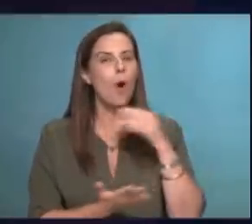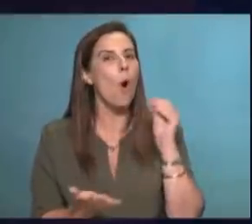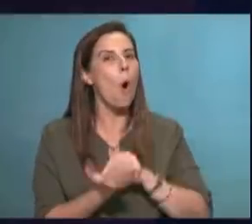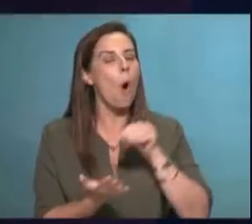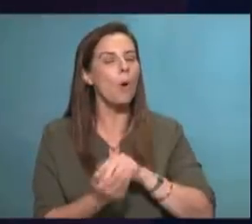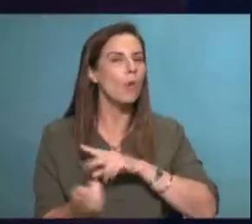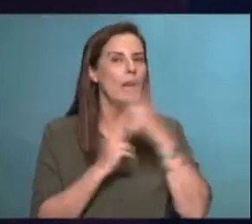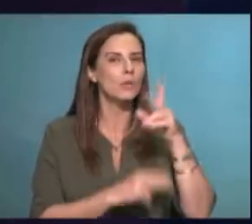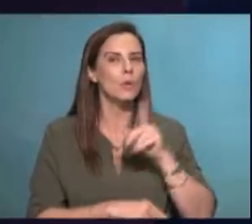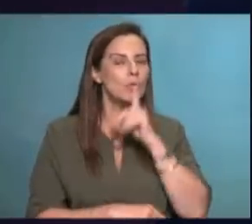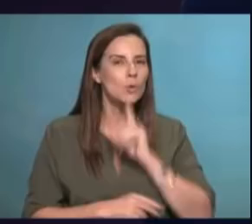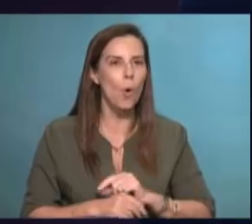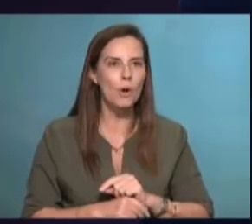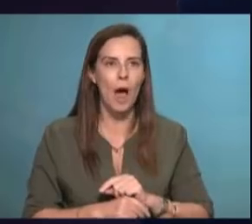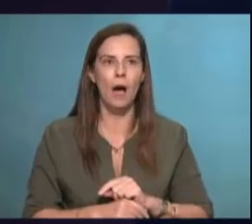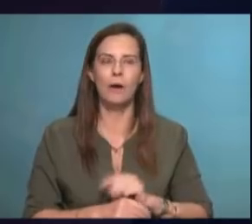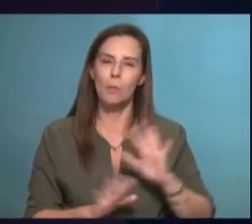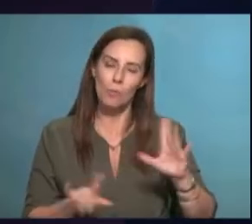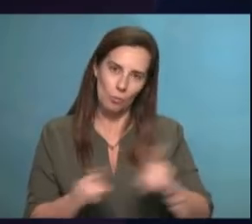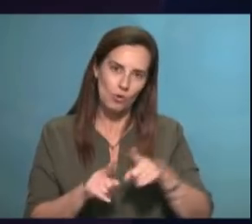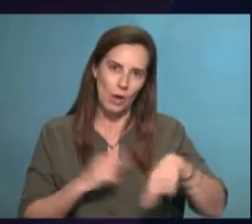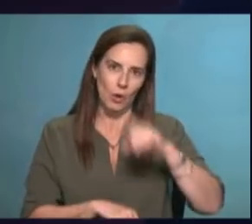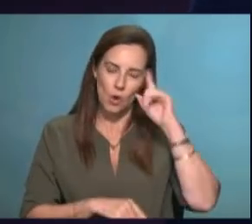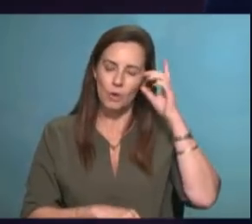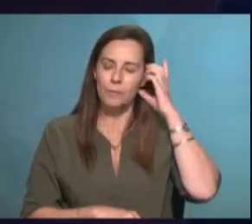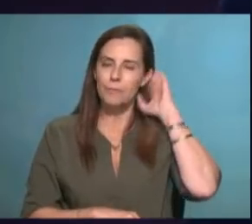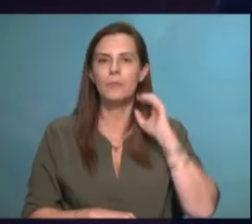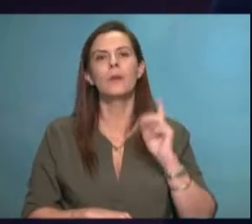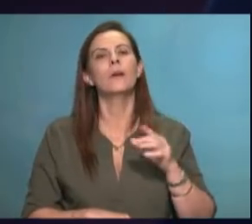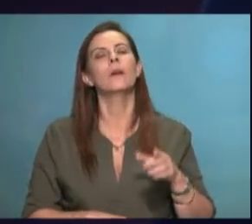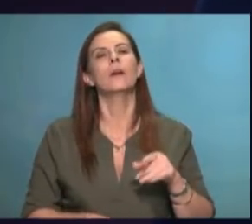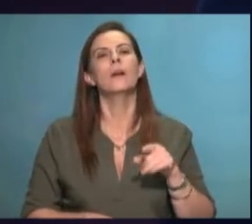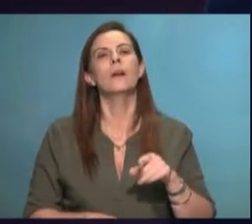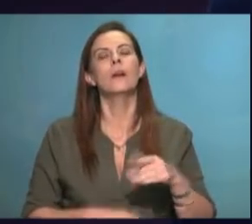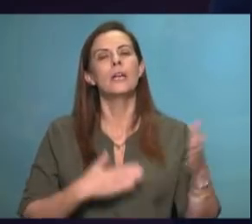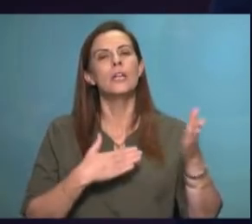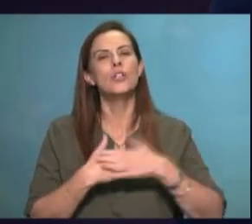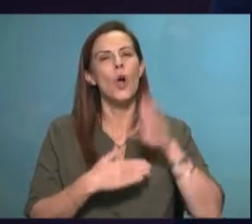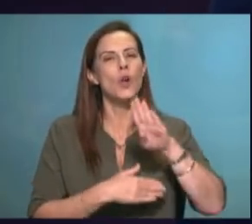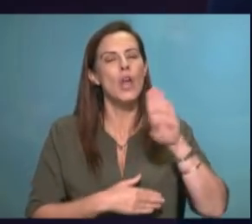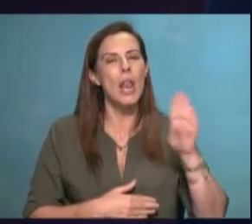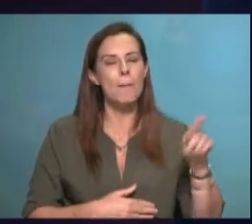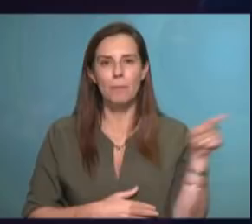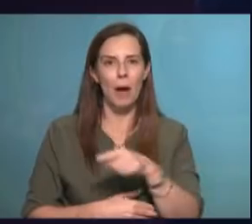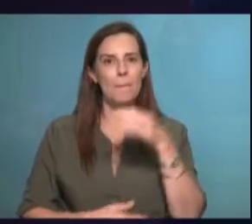שם. למיטב ידיעתנו כמובן. וגם זה קרה היום, ראיית ראש הממשלה על ספסל הנאשמים.